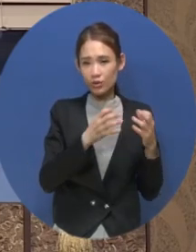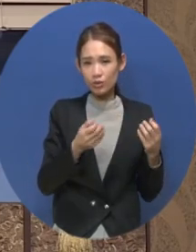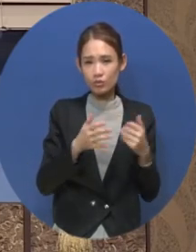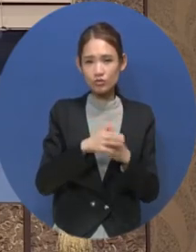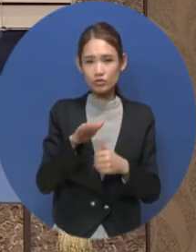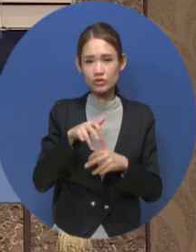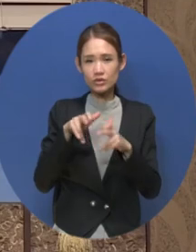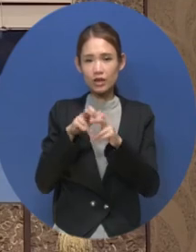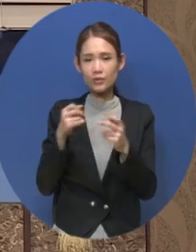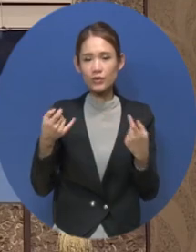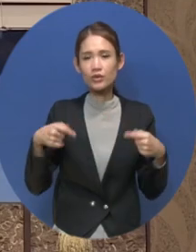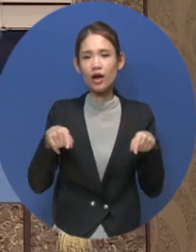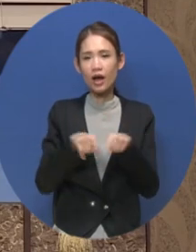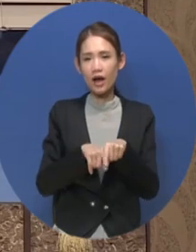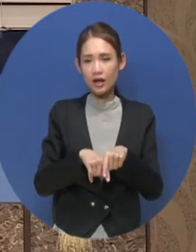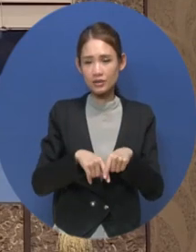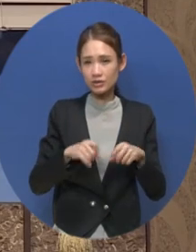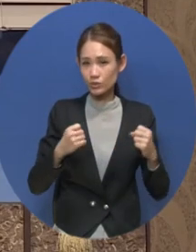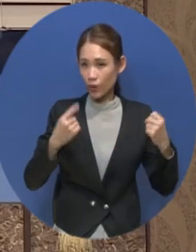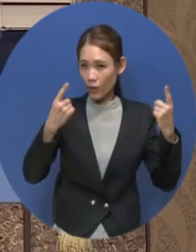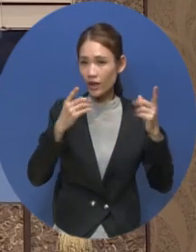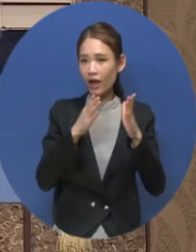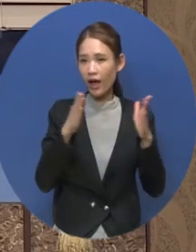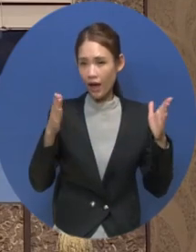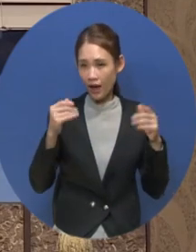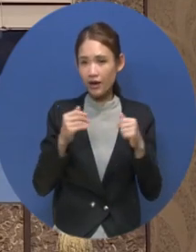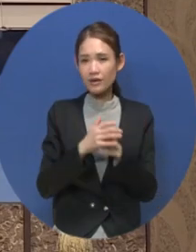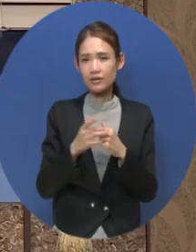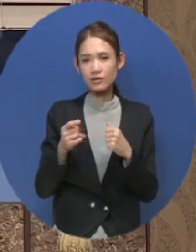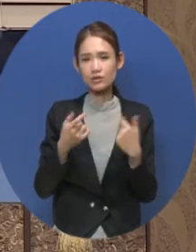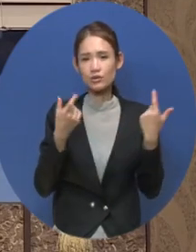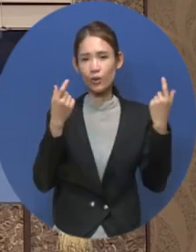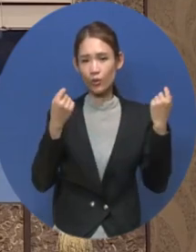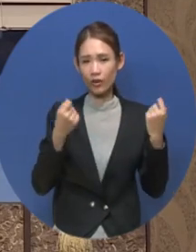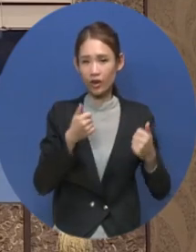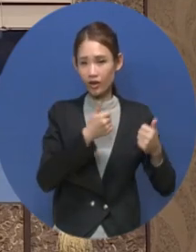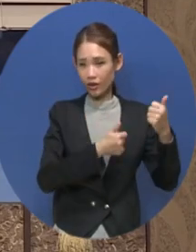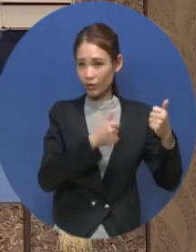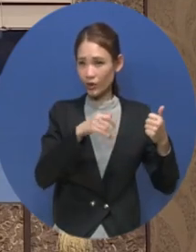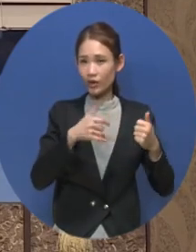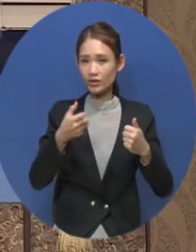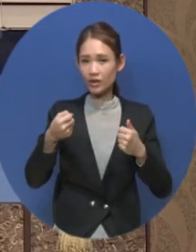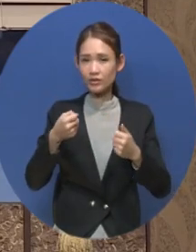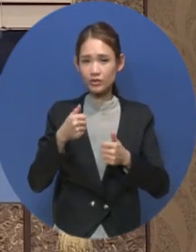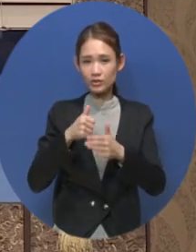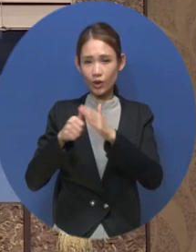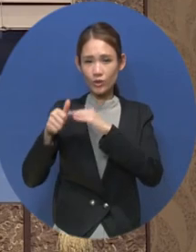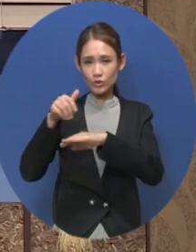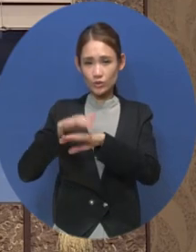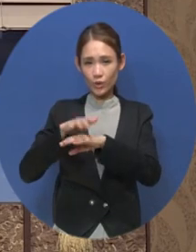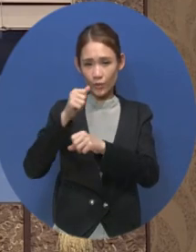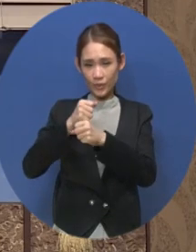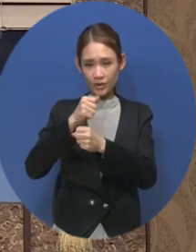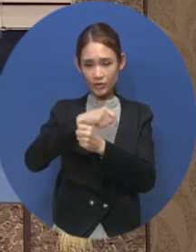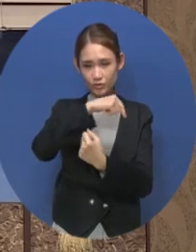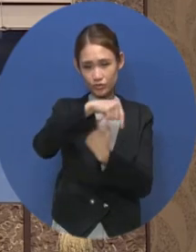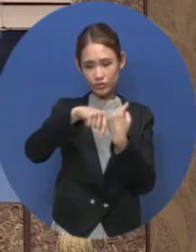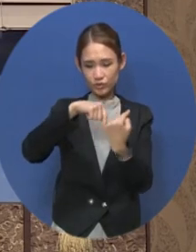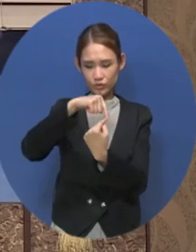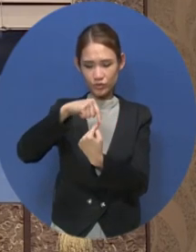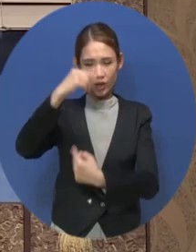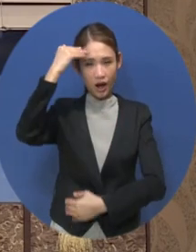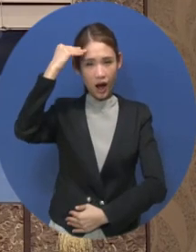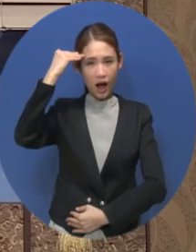우리는 패럴림픽도 유치하겠다 해서 그 같은 똑같은 경기장 또 별도의 선수촌을 만들어서 운영했던 게